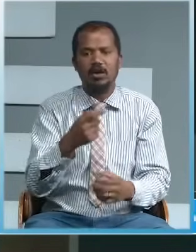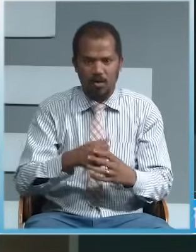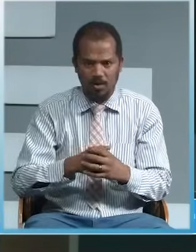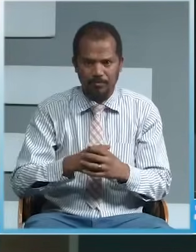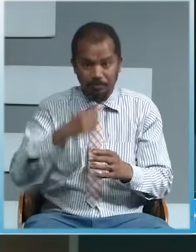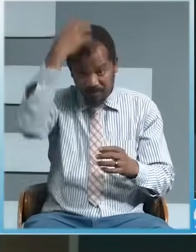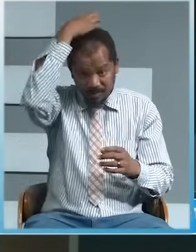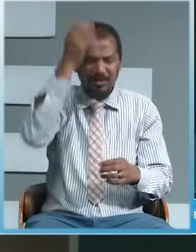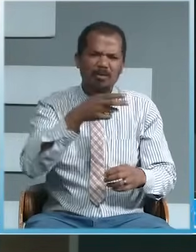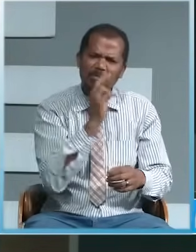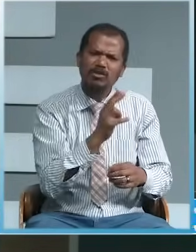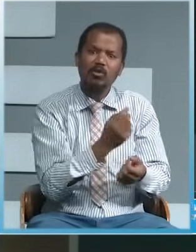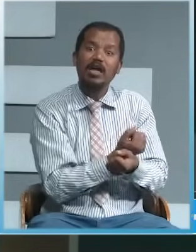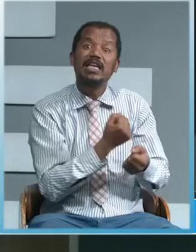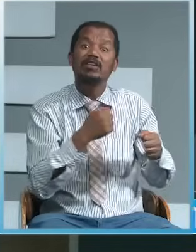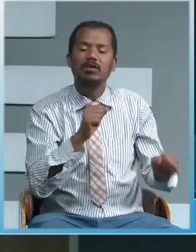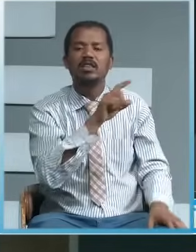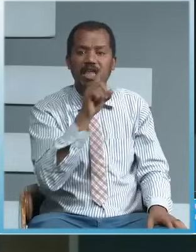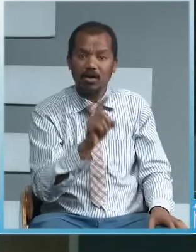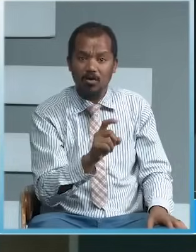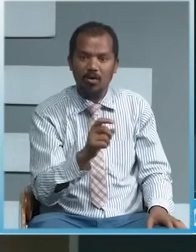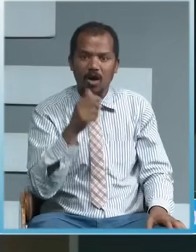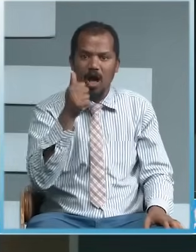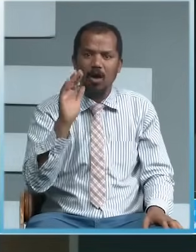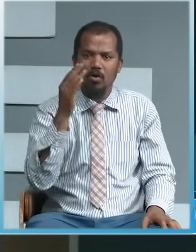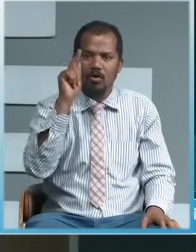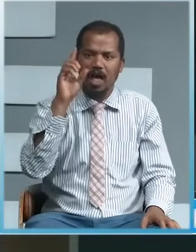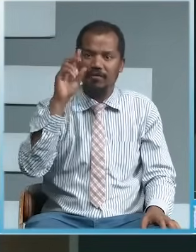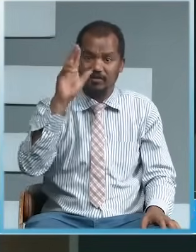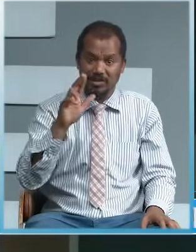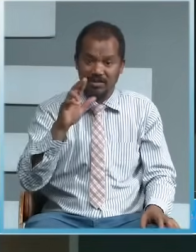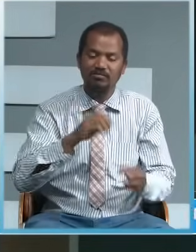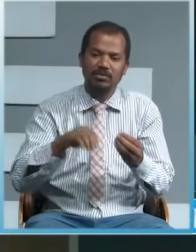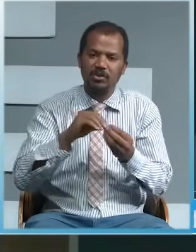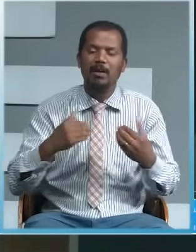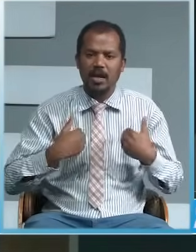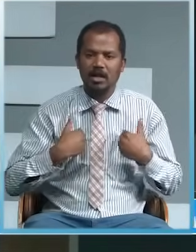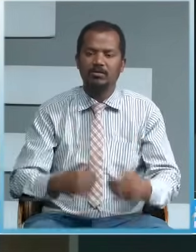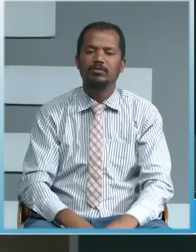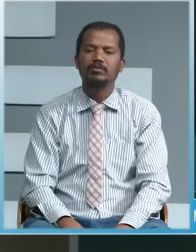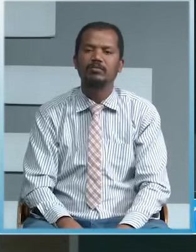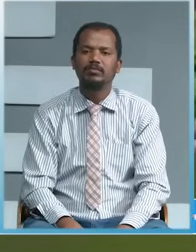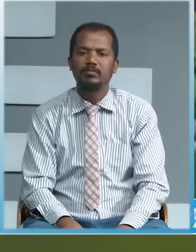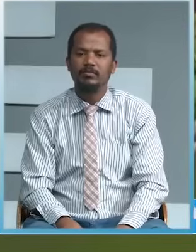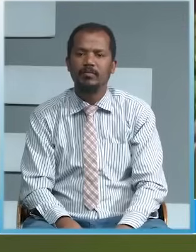تناغروال منجست بس تشكو انداس فتالاتشوم تايقوال أقونا فرقزهين تشماري اللو